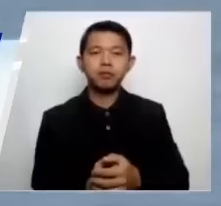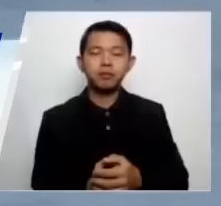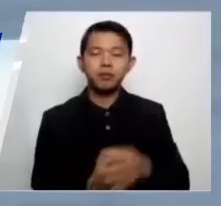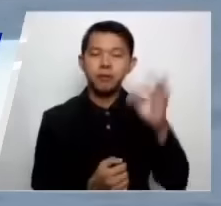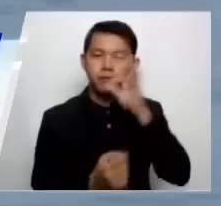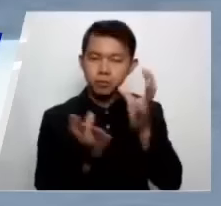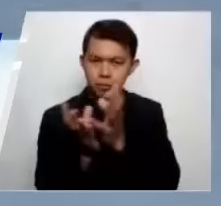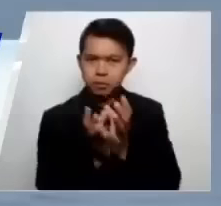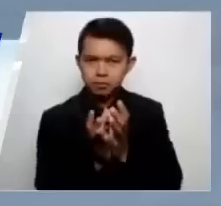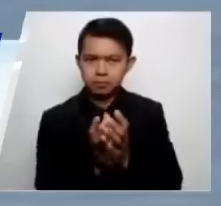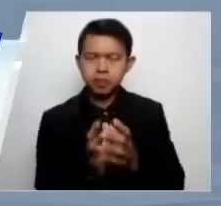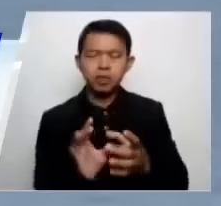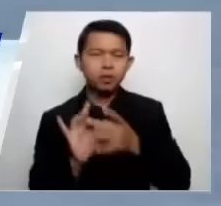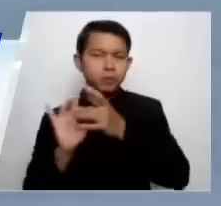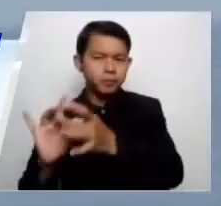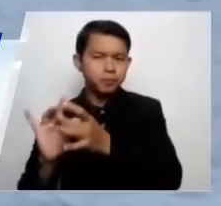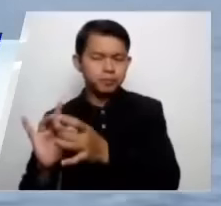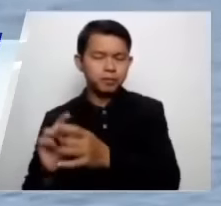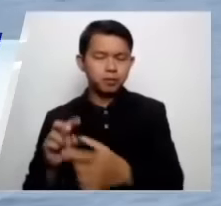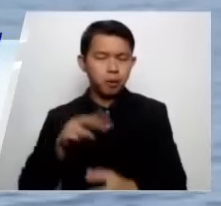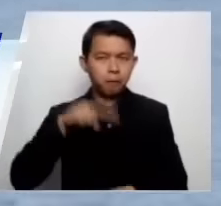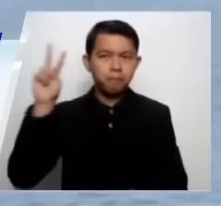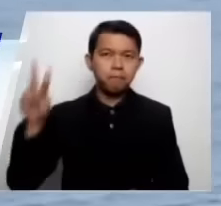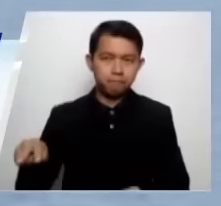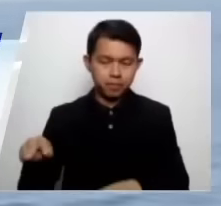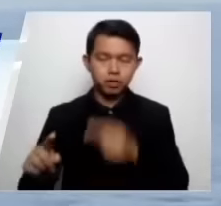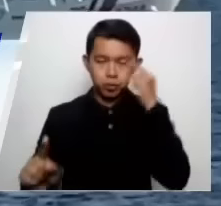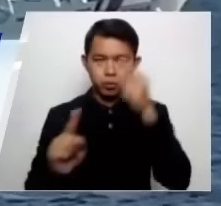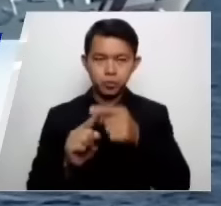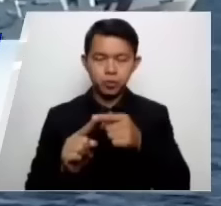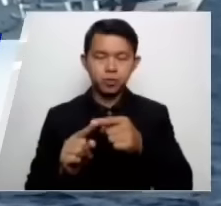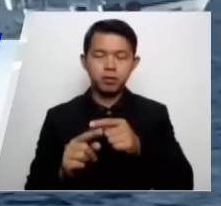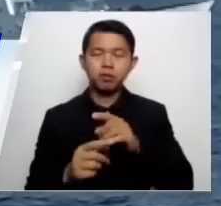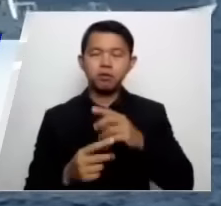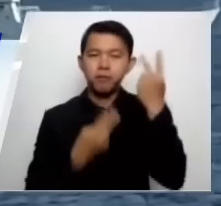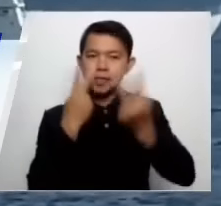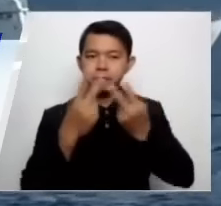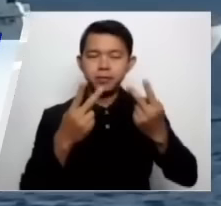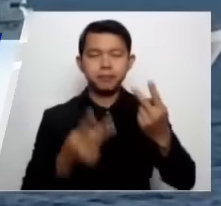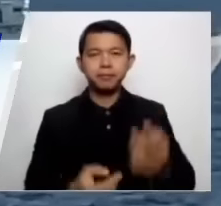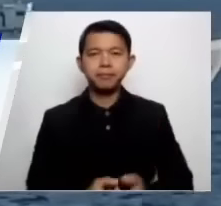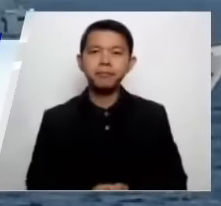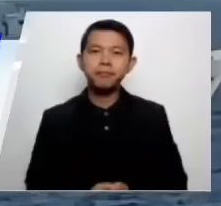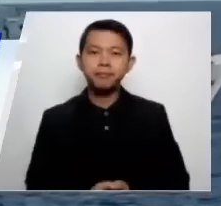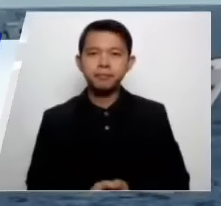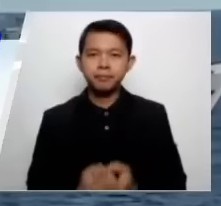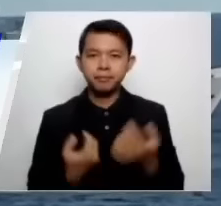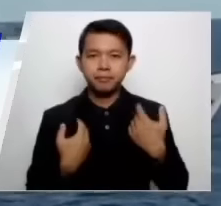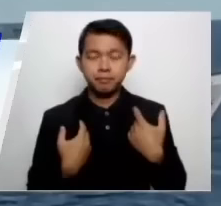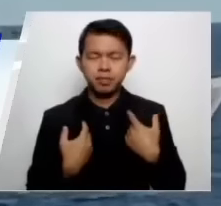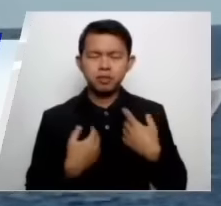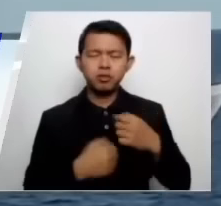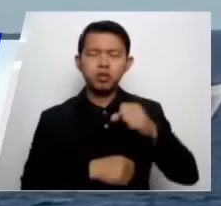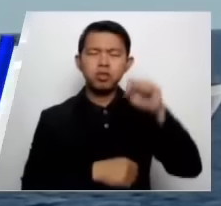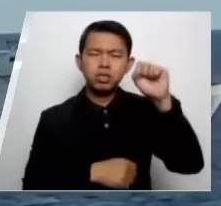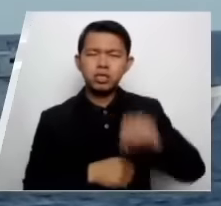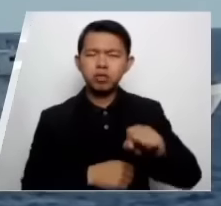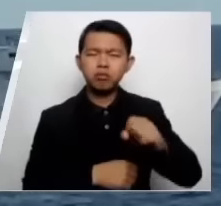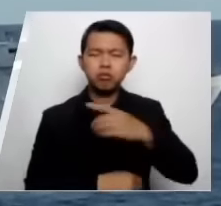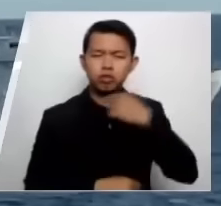sa Vietnam. Ang isa sa pangunahing pakay niya sa state visit na ito, may inaangkin ding bahagi ng South China Sea ang Vietnam.